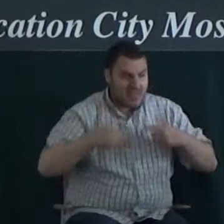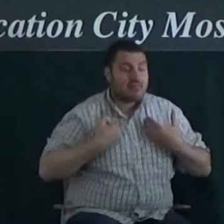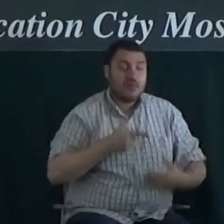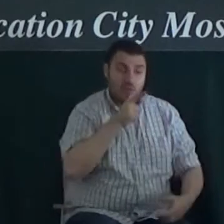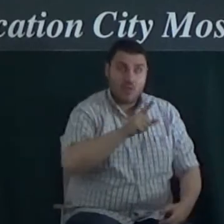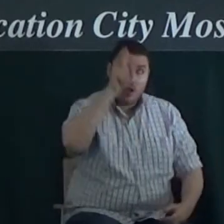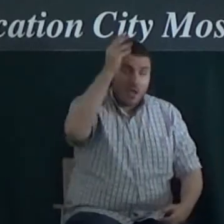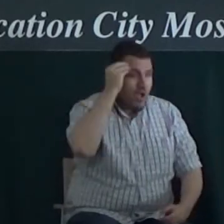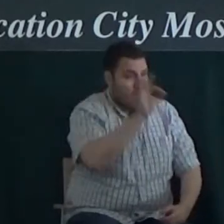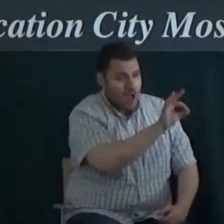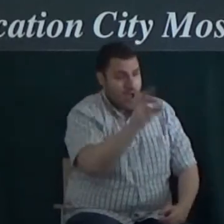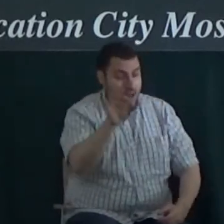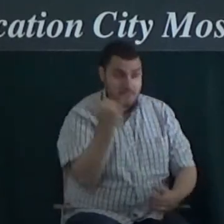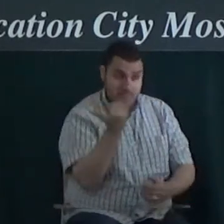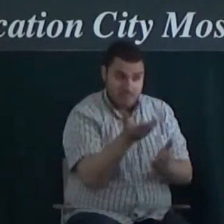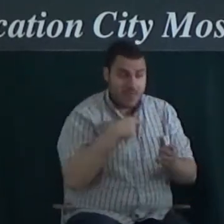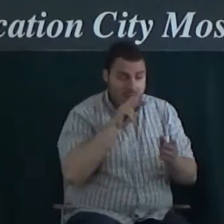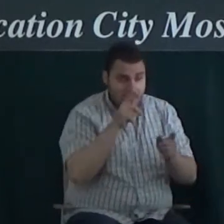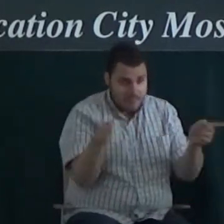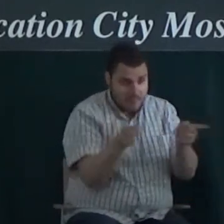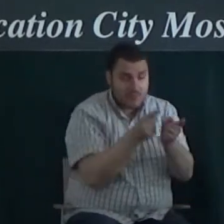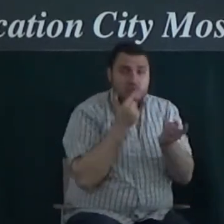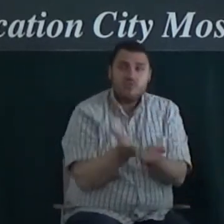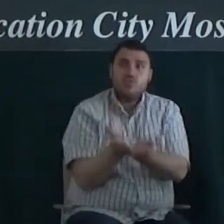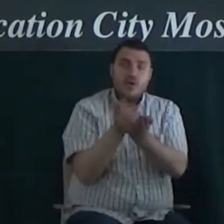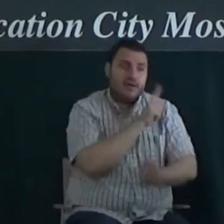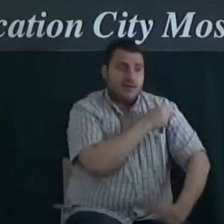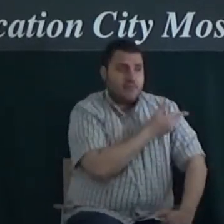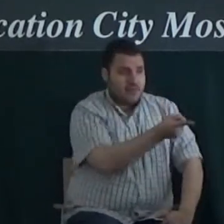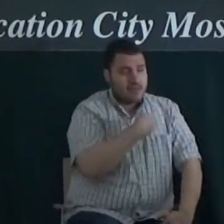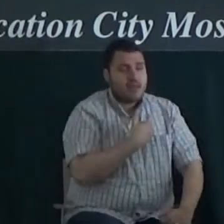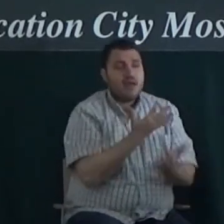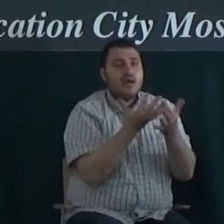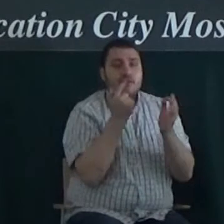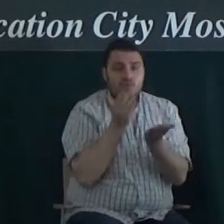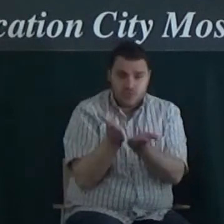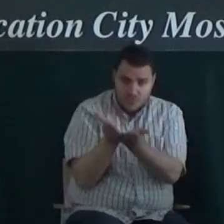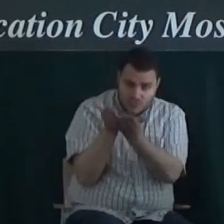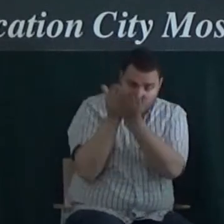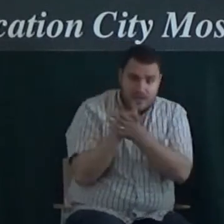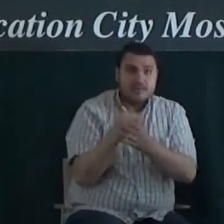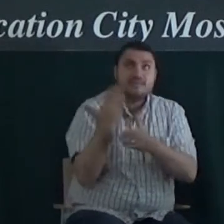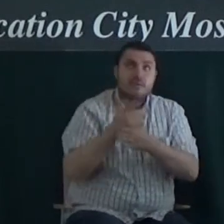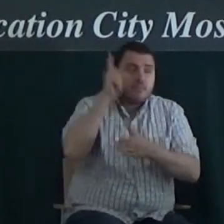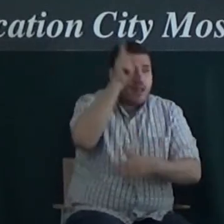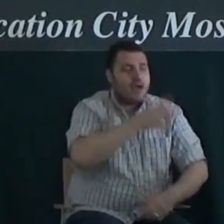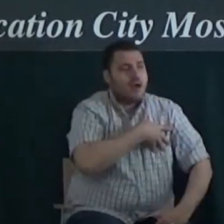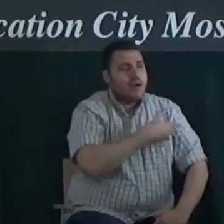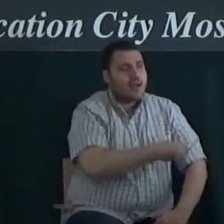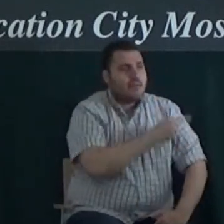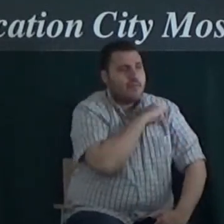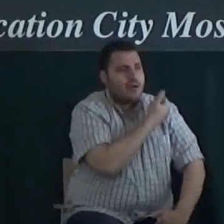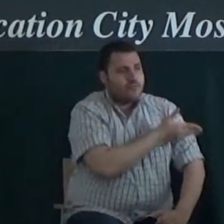تعالى أعلى وأعلم. قلت ما سمعتم، وأستغفر الله العظيم لي ولكم فاستغفروه إنه هو الغفور